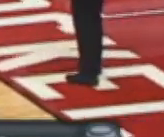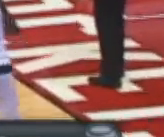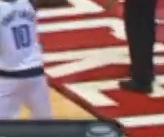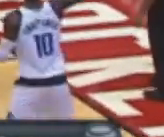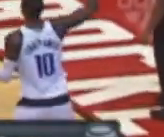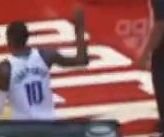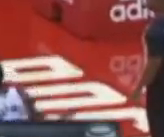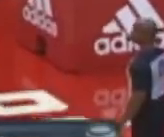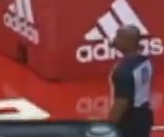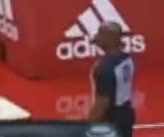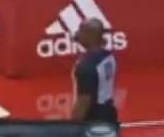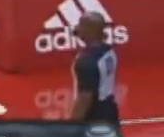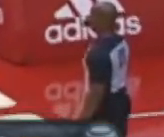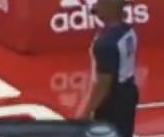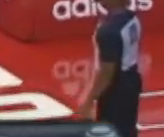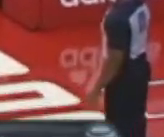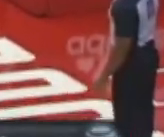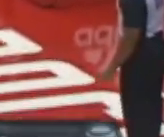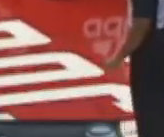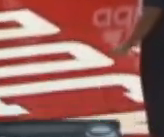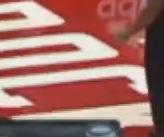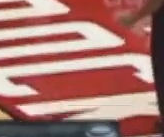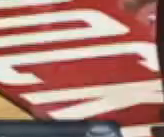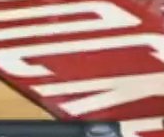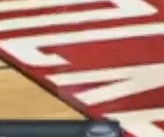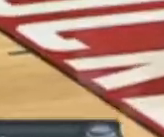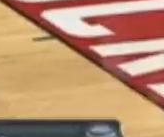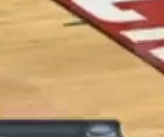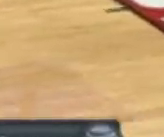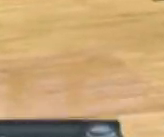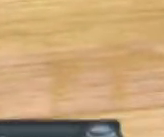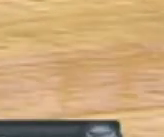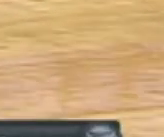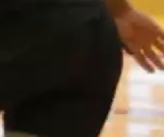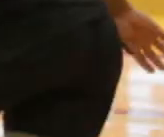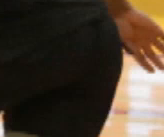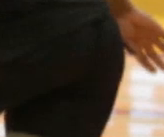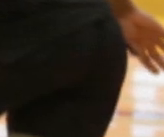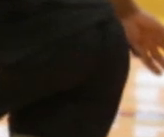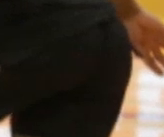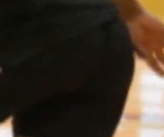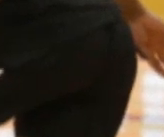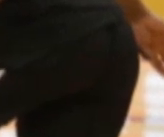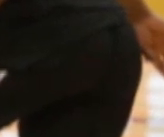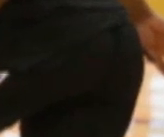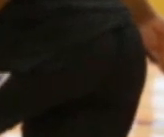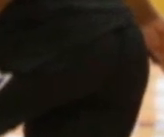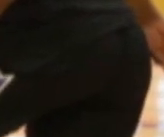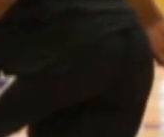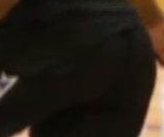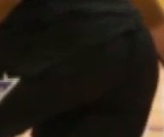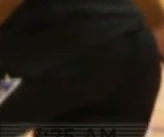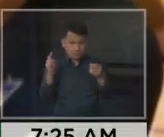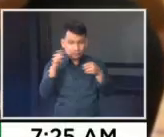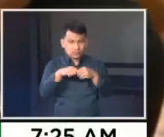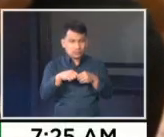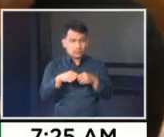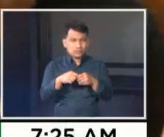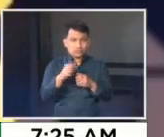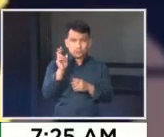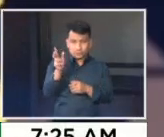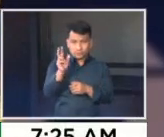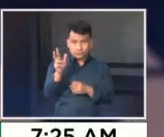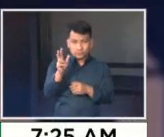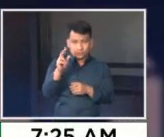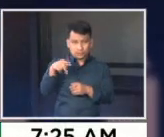ng 33 points at kumolekta ng 16 rebounds at 11 assists. Sa ilang pang mga laro, kumolekta ho naman si Steph Curry